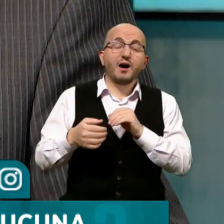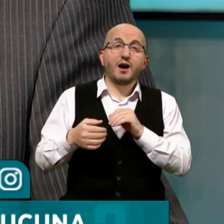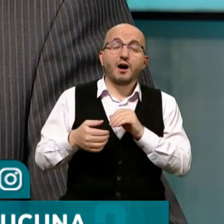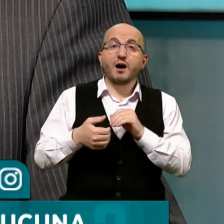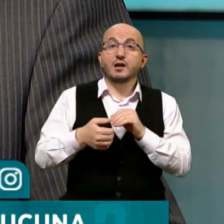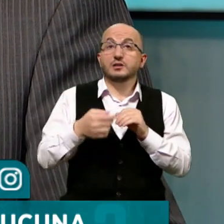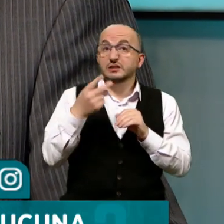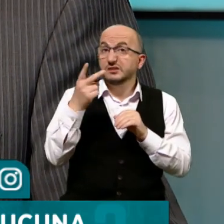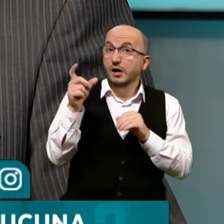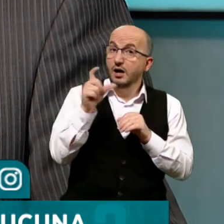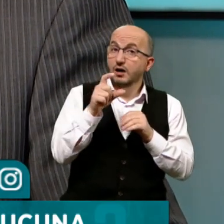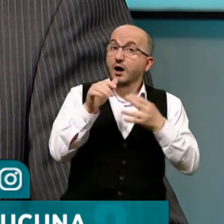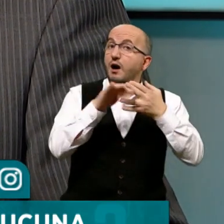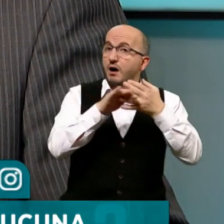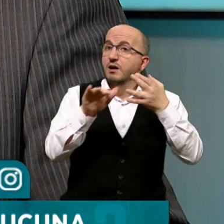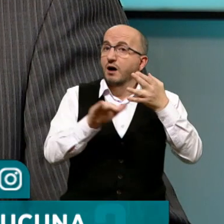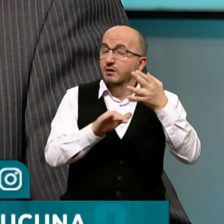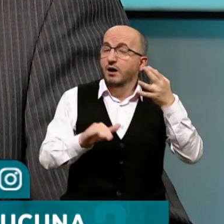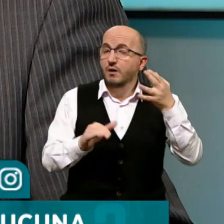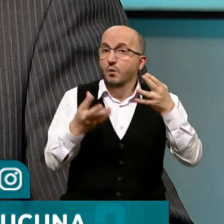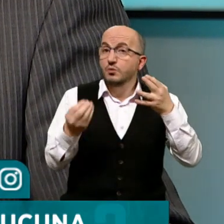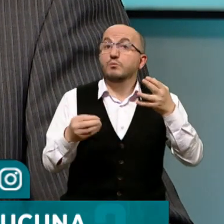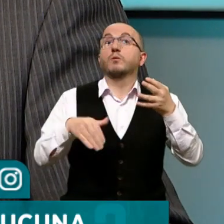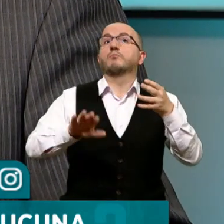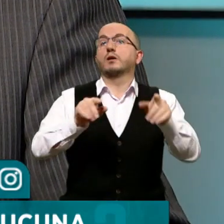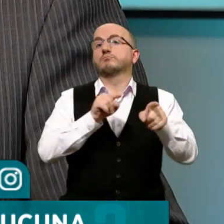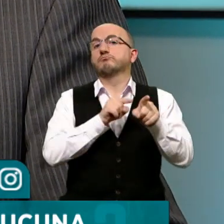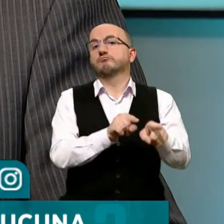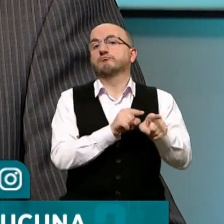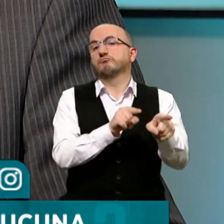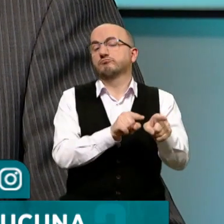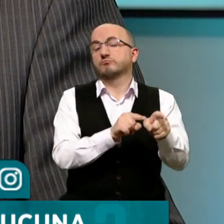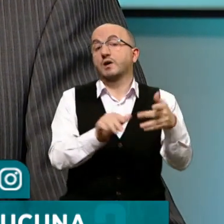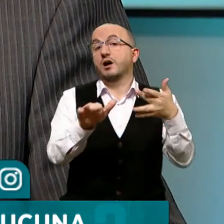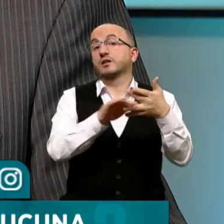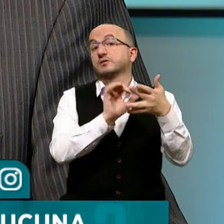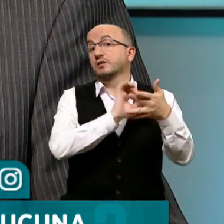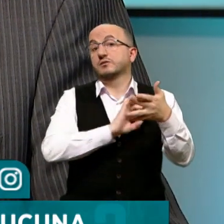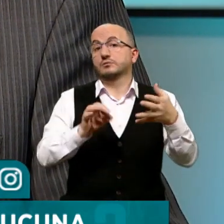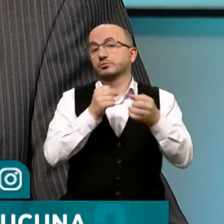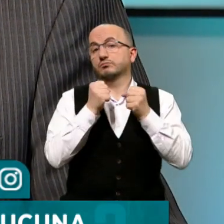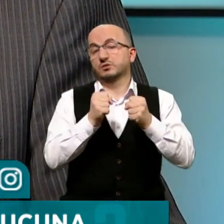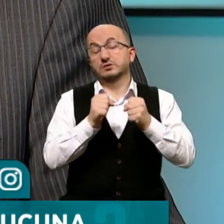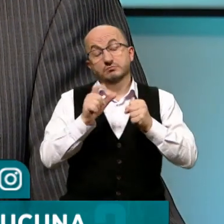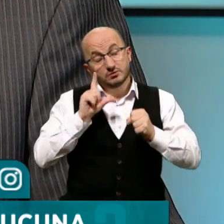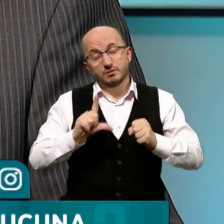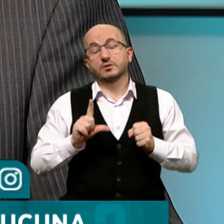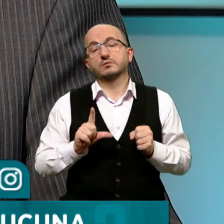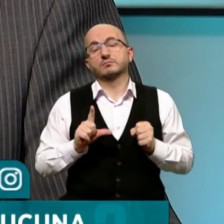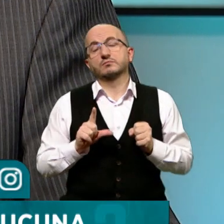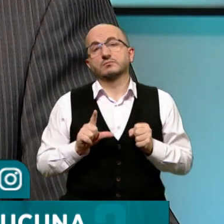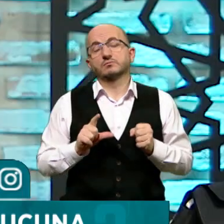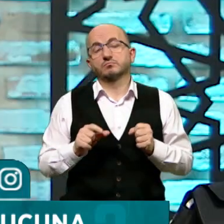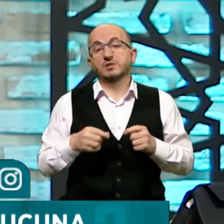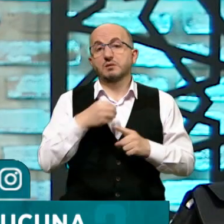tutabilir mi Hayır 60 günü beşpeşe tutmak zorundadır bu bizde de böyledir İmam Şafi Rahime Allahım ne